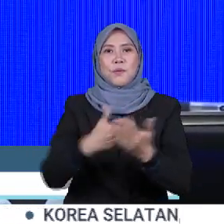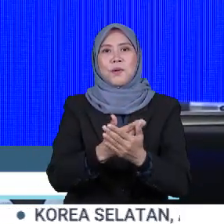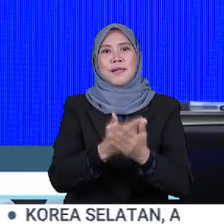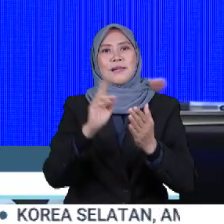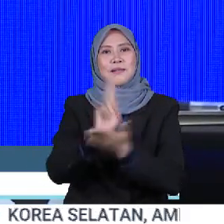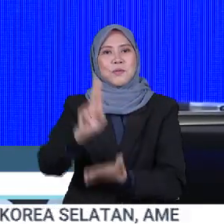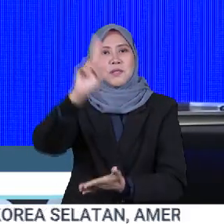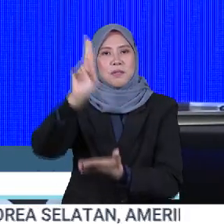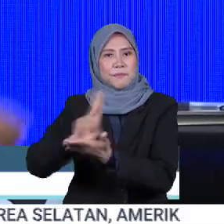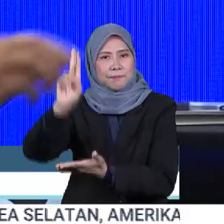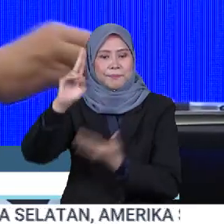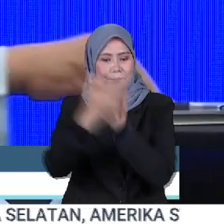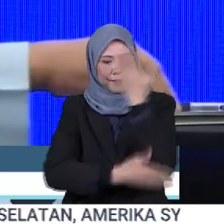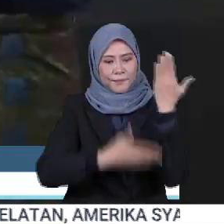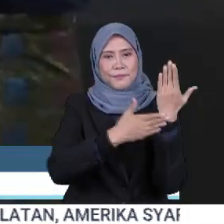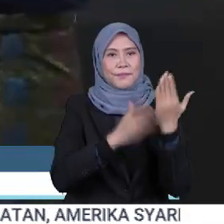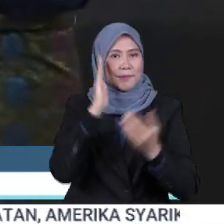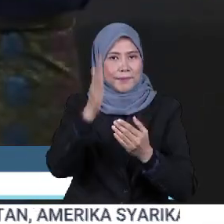kempes negara kita